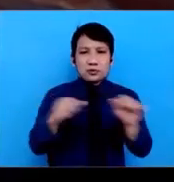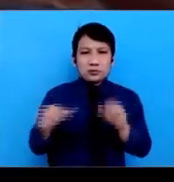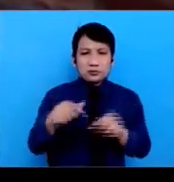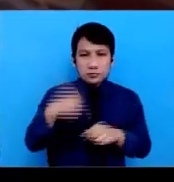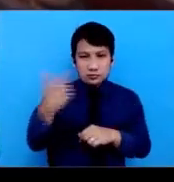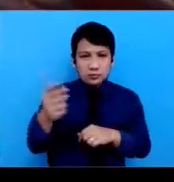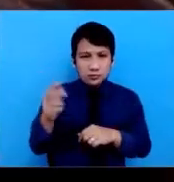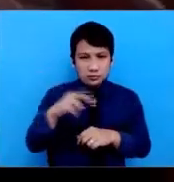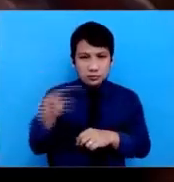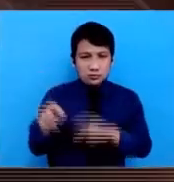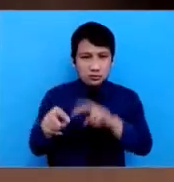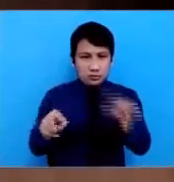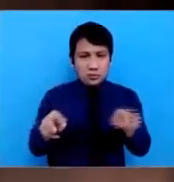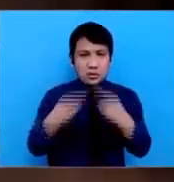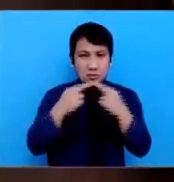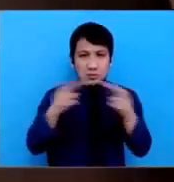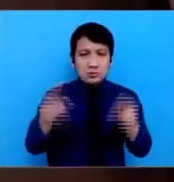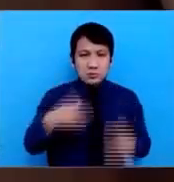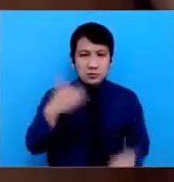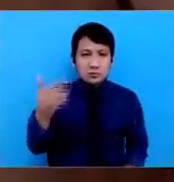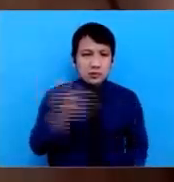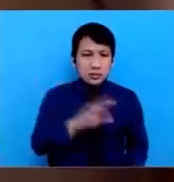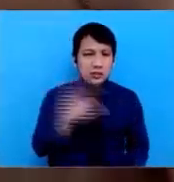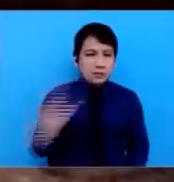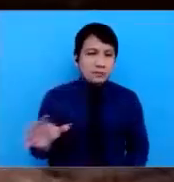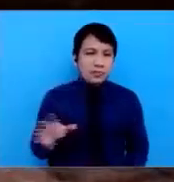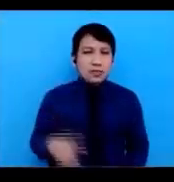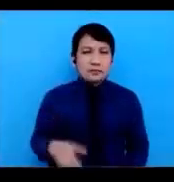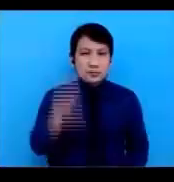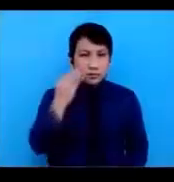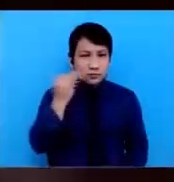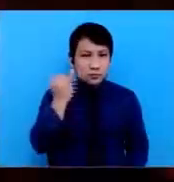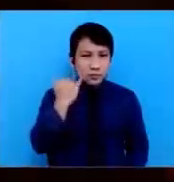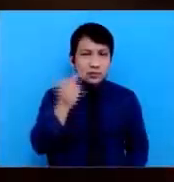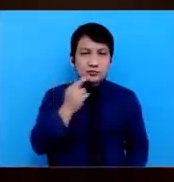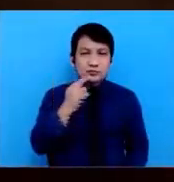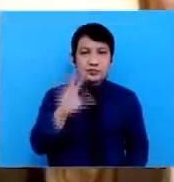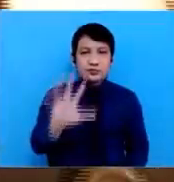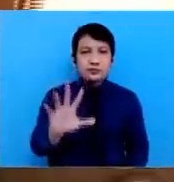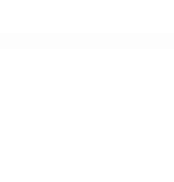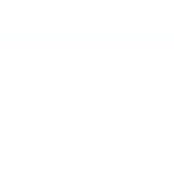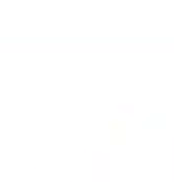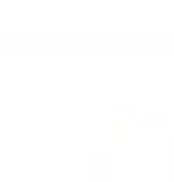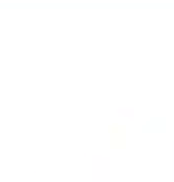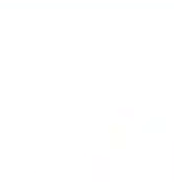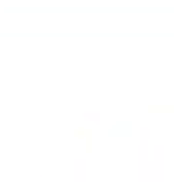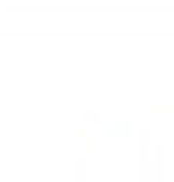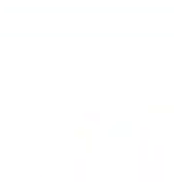2022. Nagbabalita mula sa Frontline, MJ Marfori, News 5.